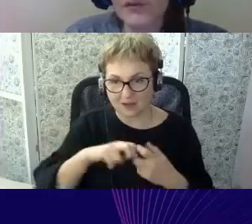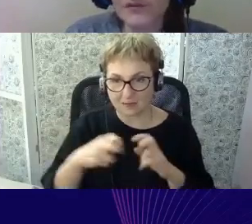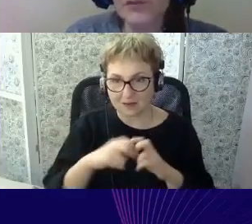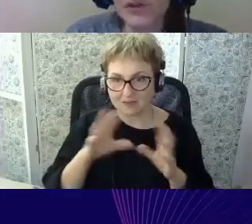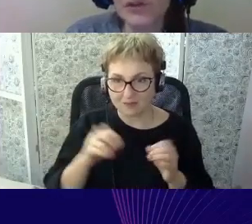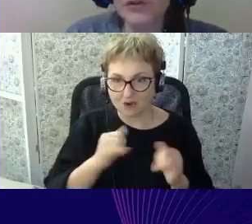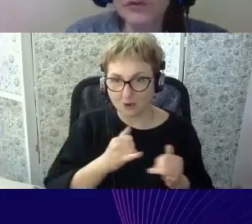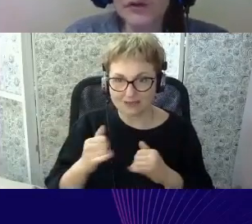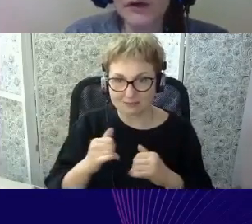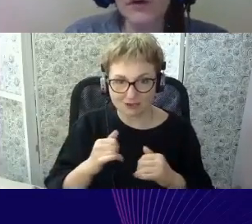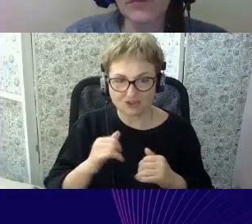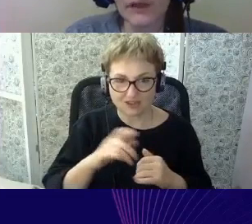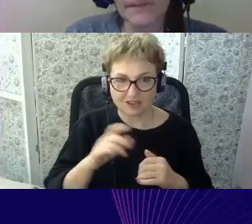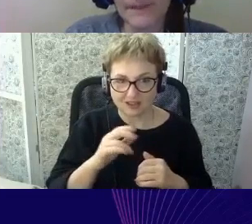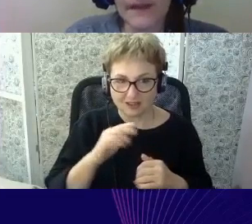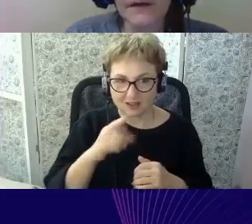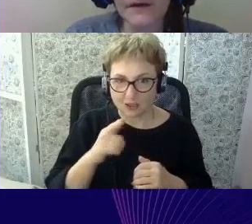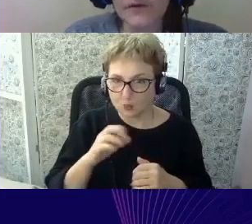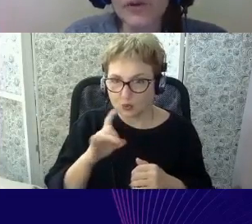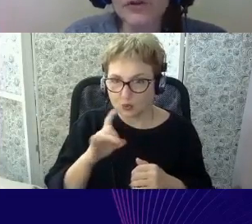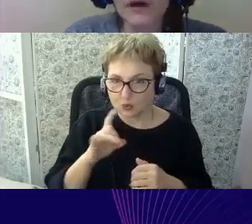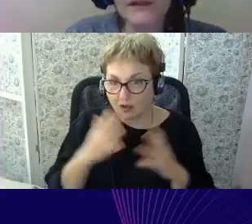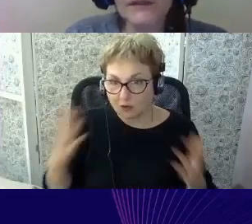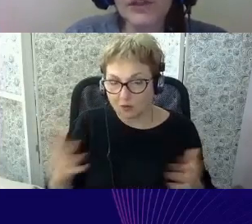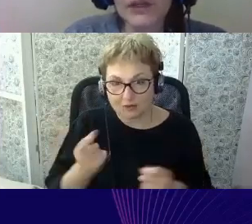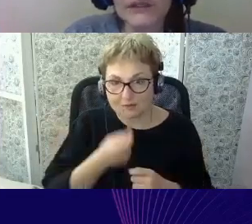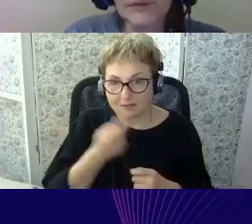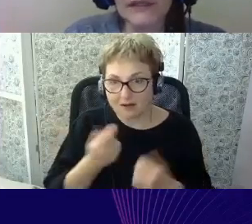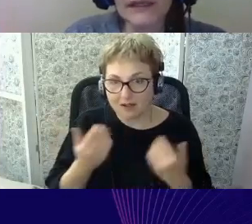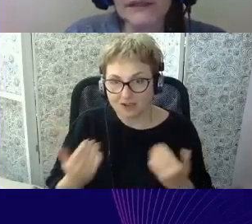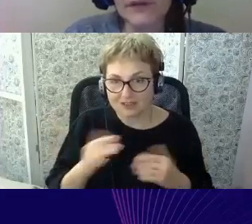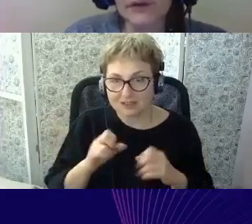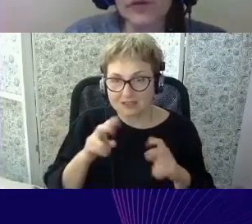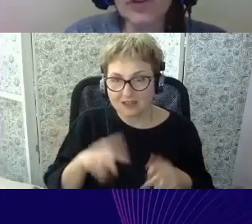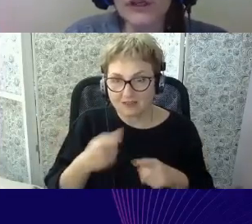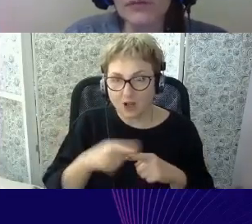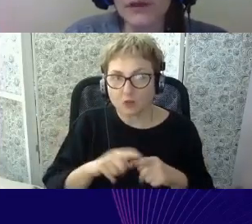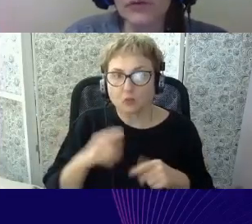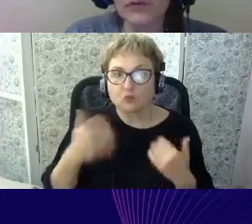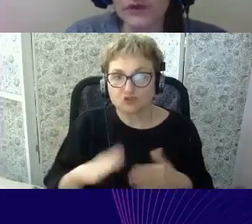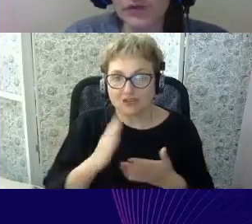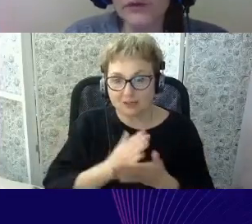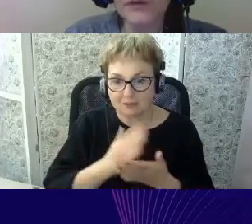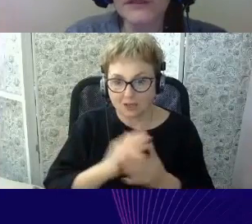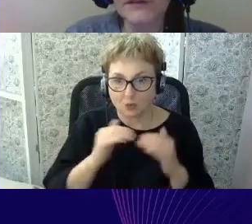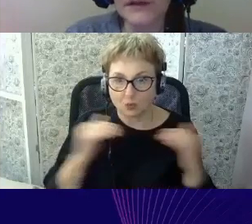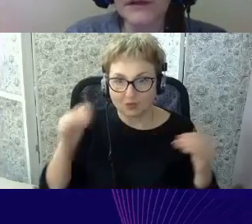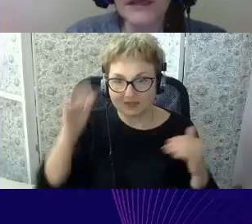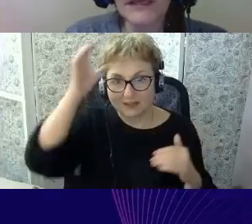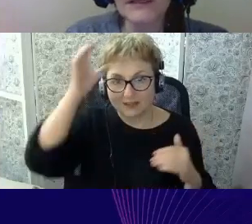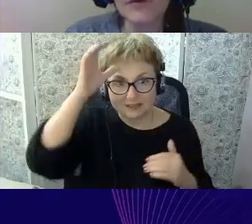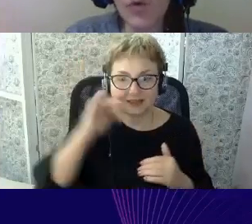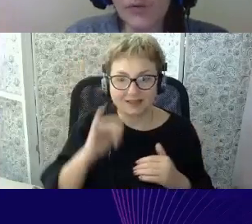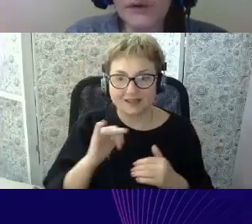проблема вообще в обеспечении тьюторами огромная. Очень мало сейчас специалистов, которые уже имеют и уровень